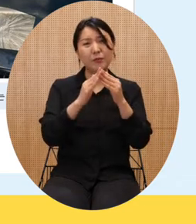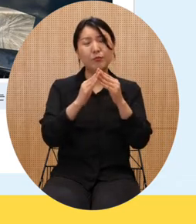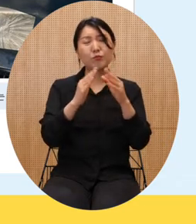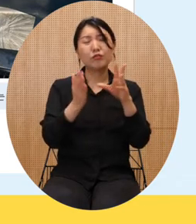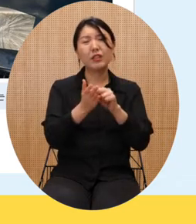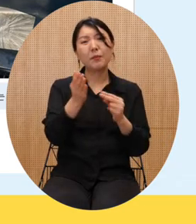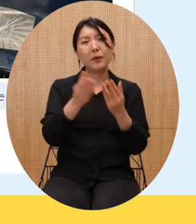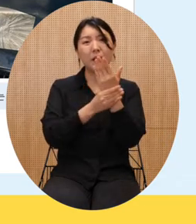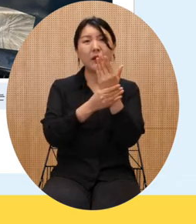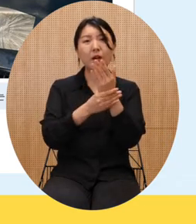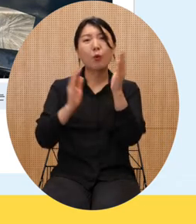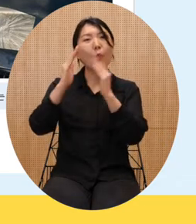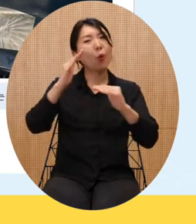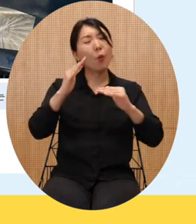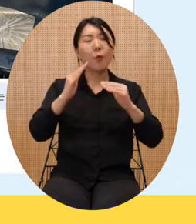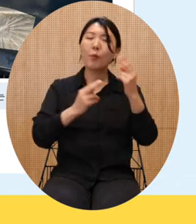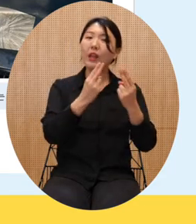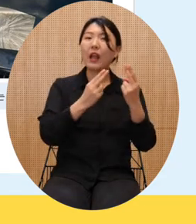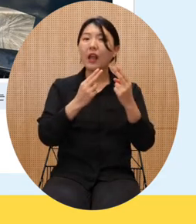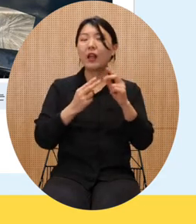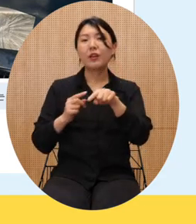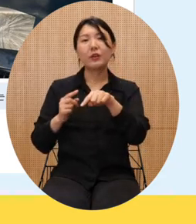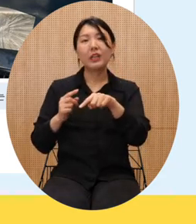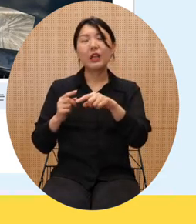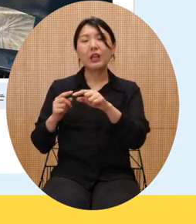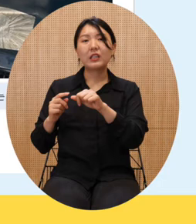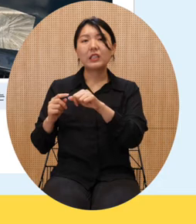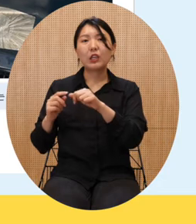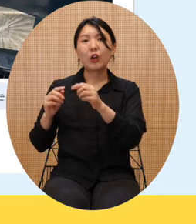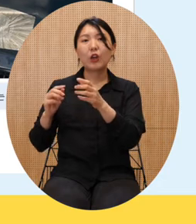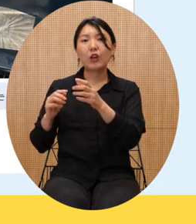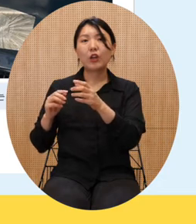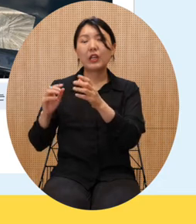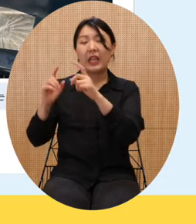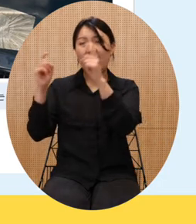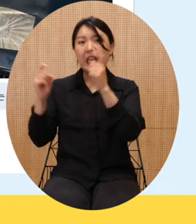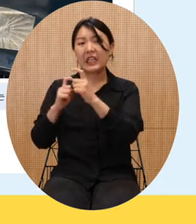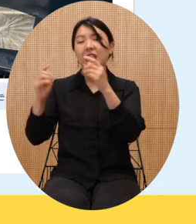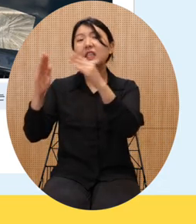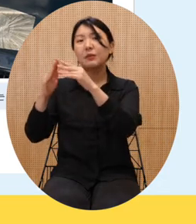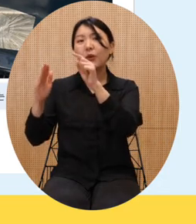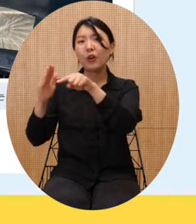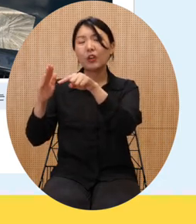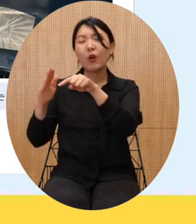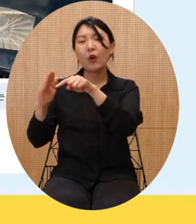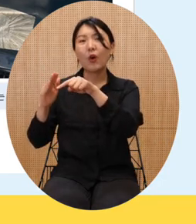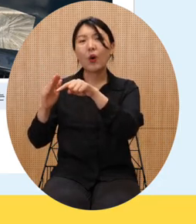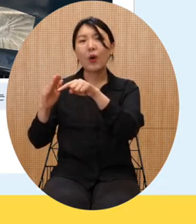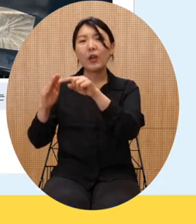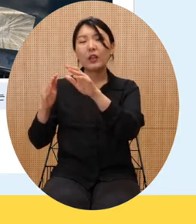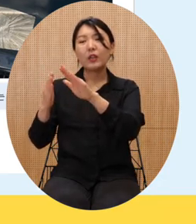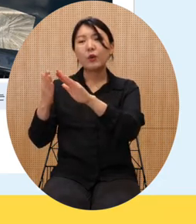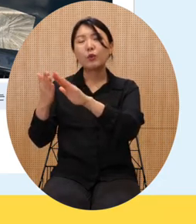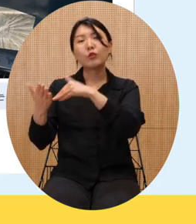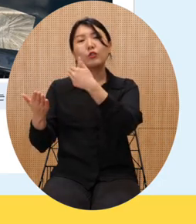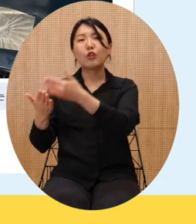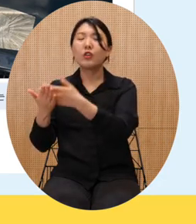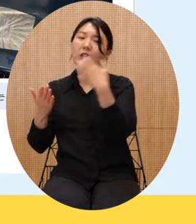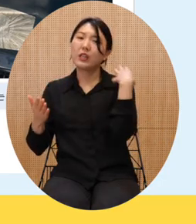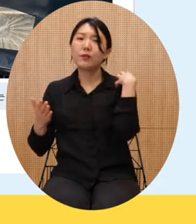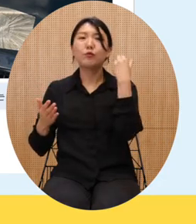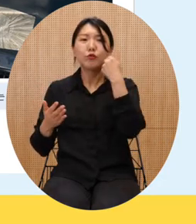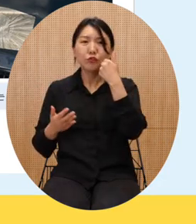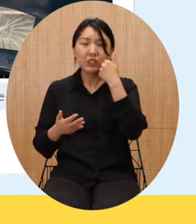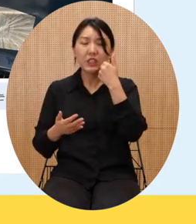이게 민간임대 시장에서 발생하는 거거든요. 공공임대보다는 민간임대 시장에서 저렇게 열악하게, 그러니까